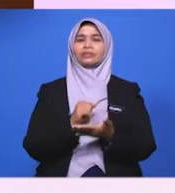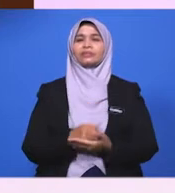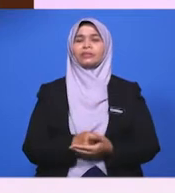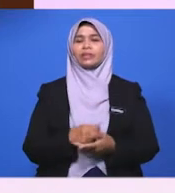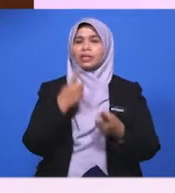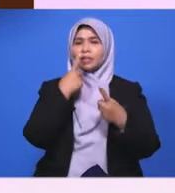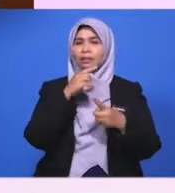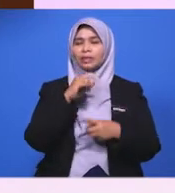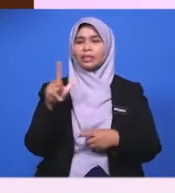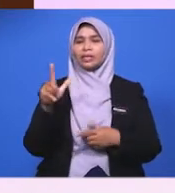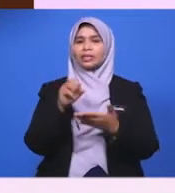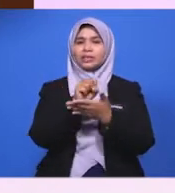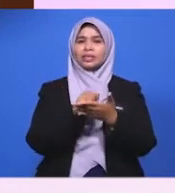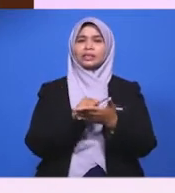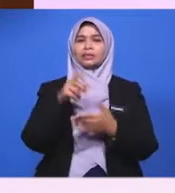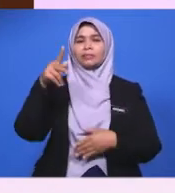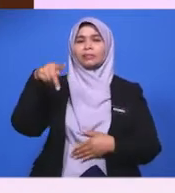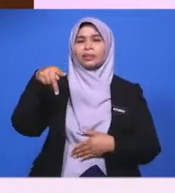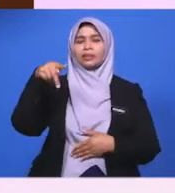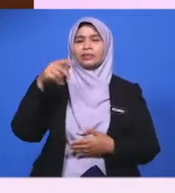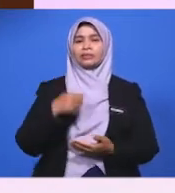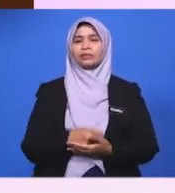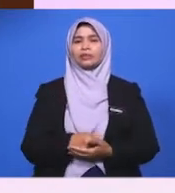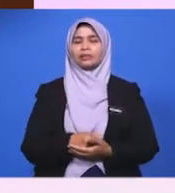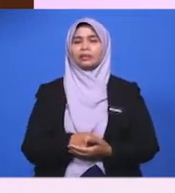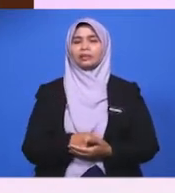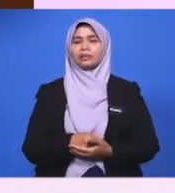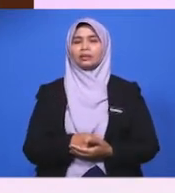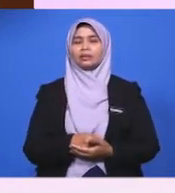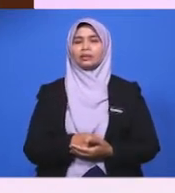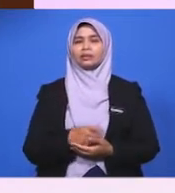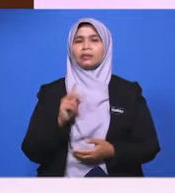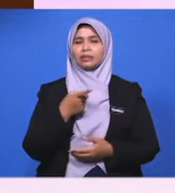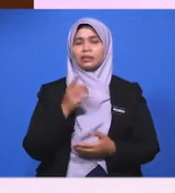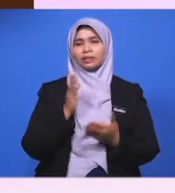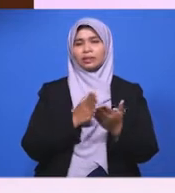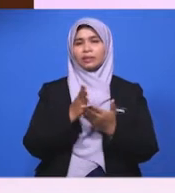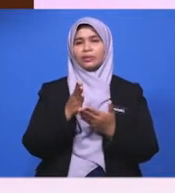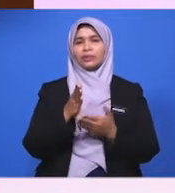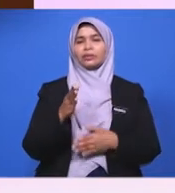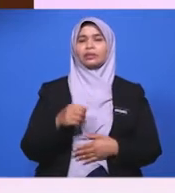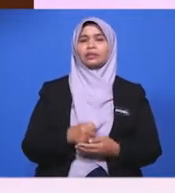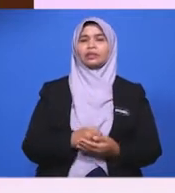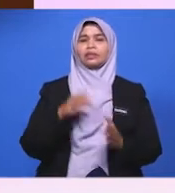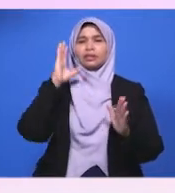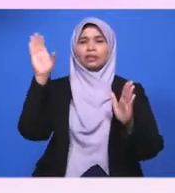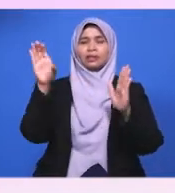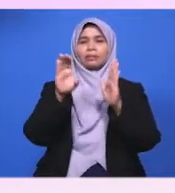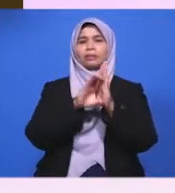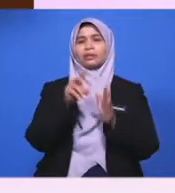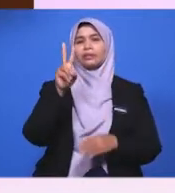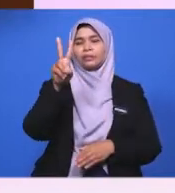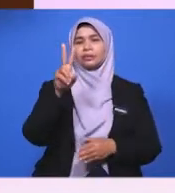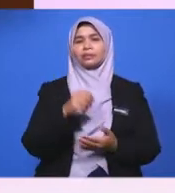Jawapannya ialah sektor prima. Baiklah, kita teruskan dengan gambar yang